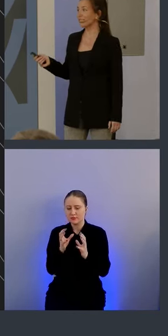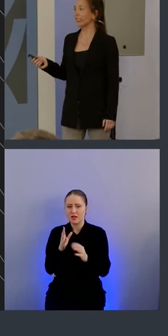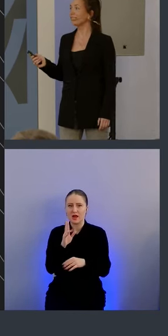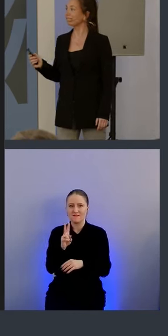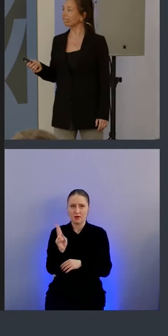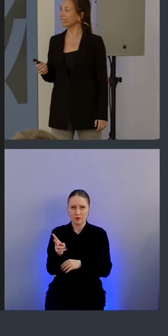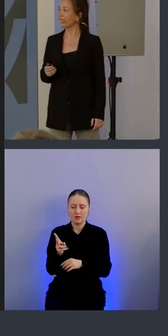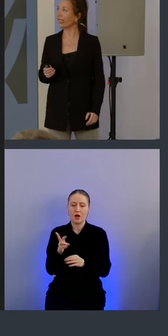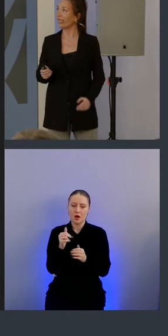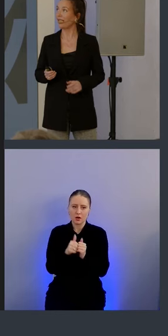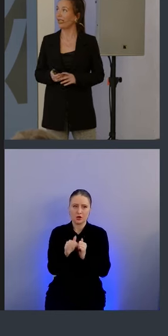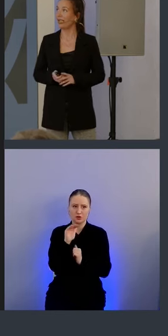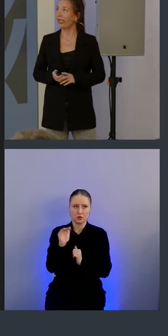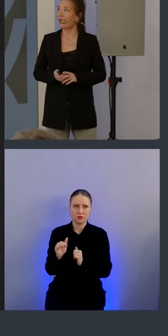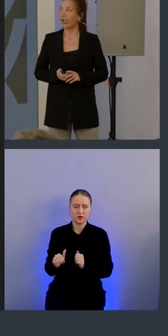этих уровней.